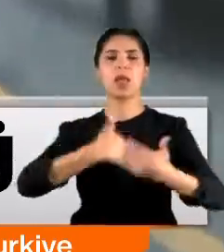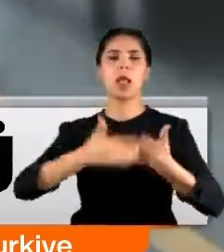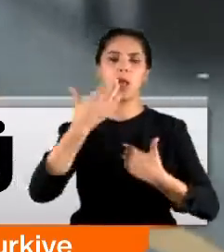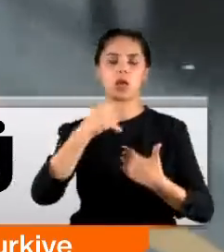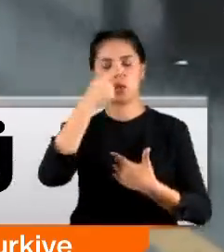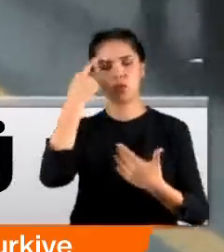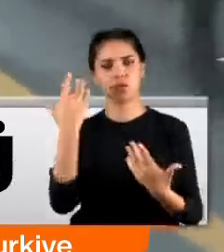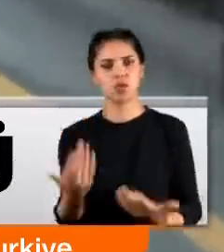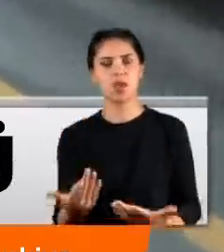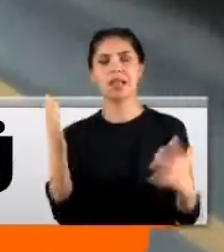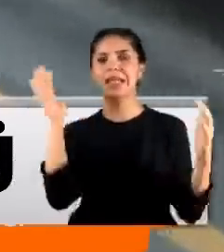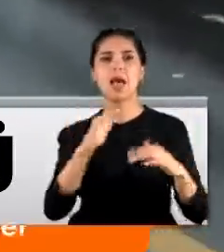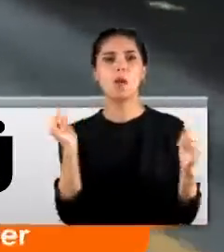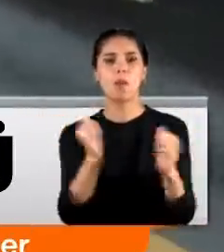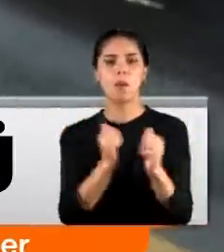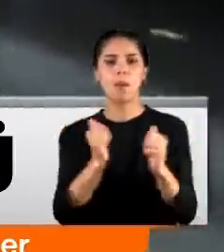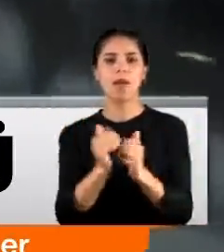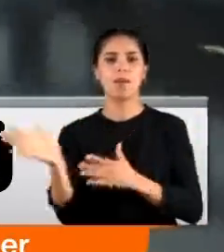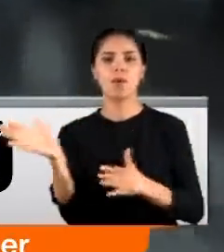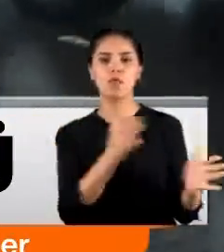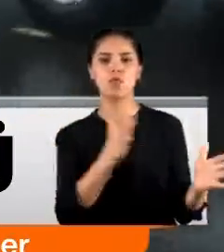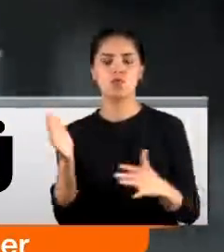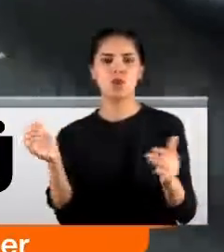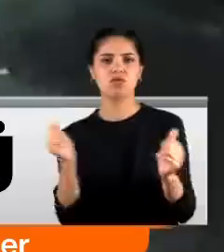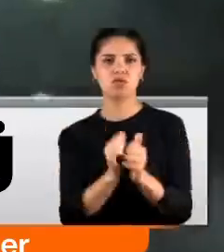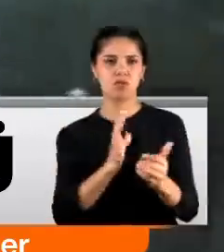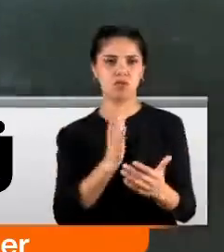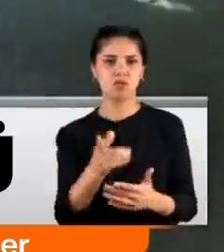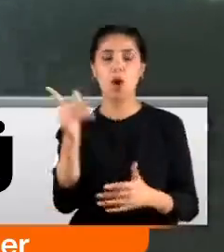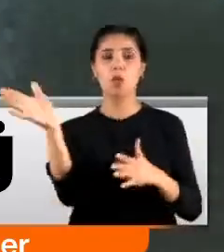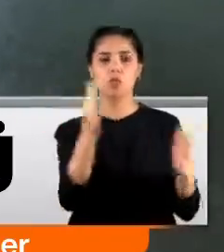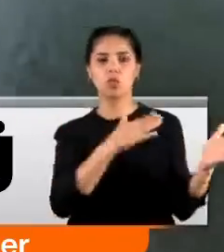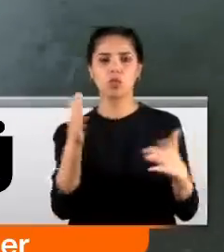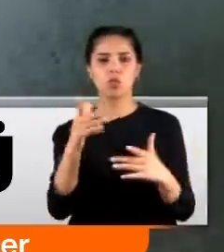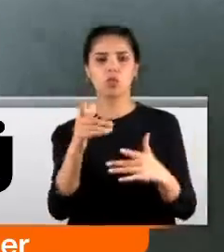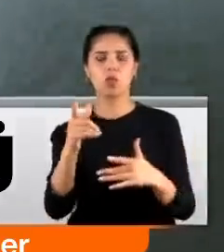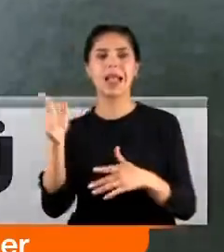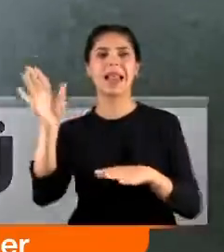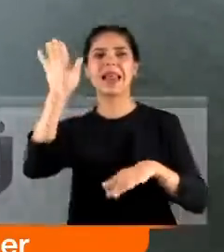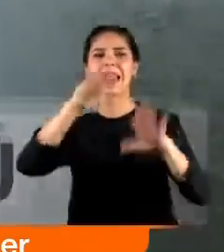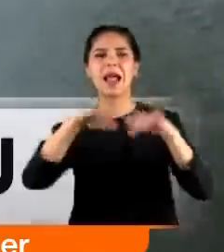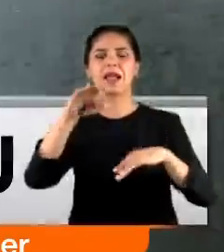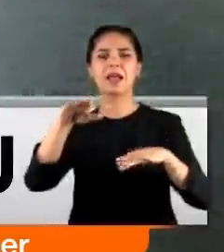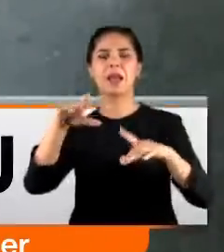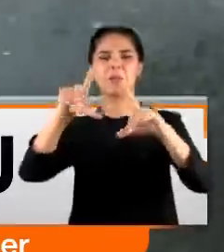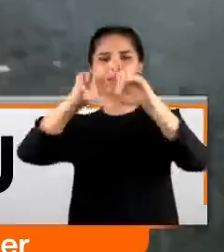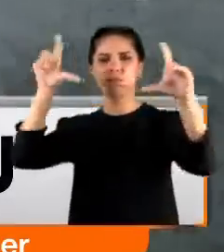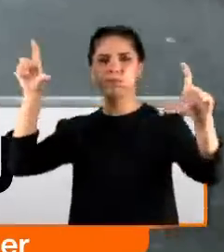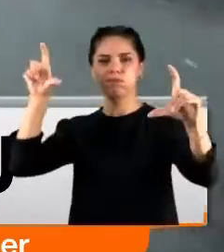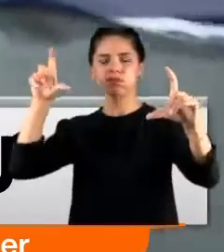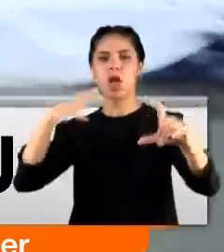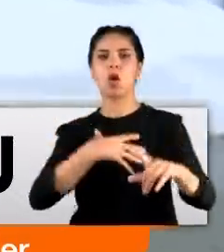olmadı. Sağanak yağışla birlikte kuvvetli rüzgarlar da etkiliydi. İşte o rüzgarda bakın bir reklam panosu Konya